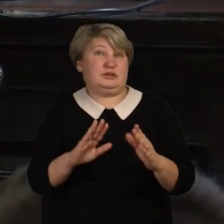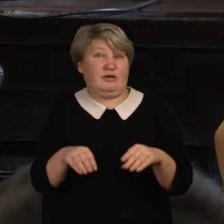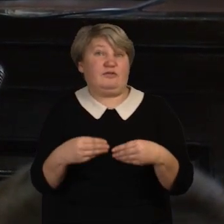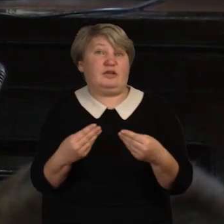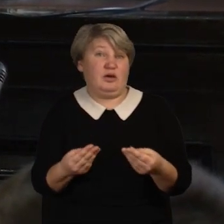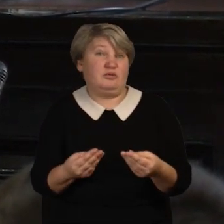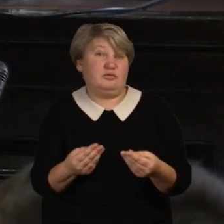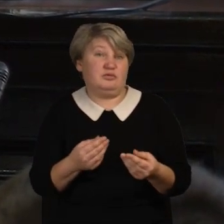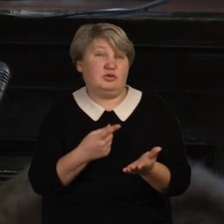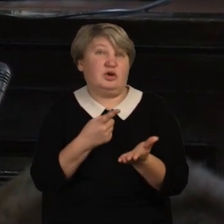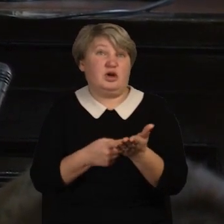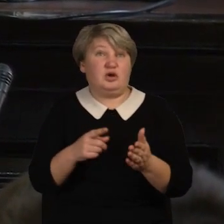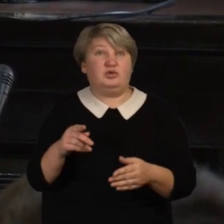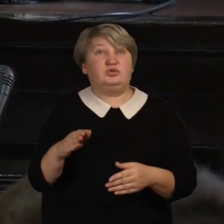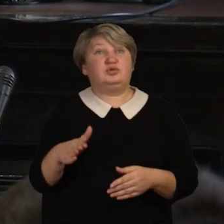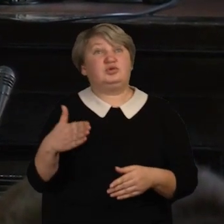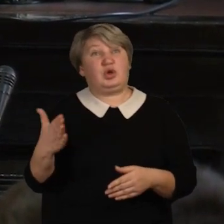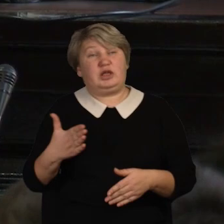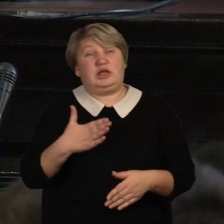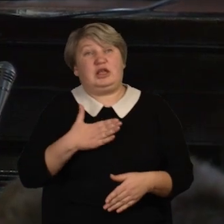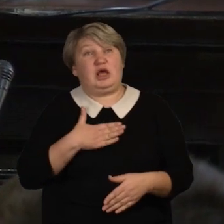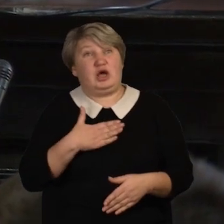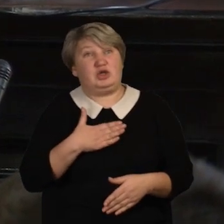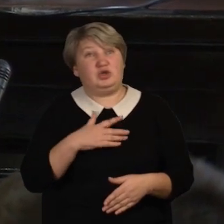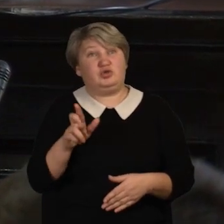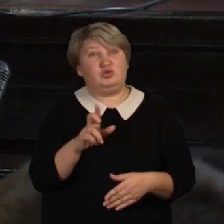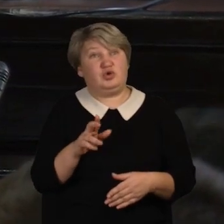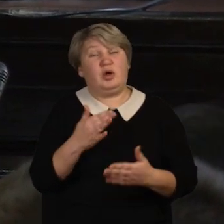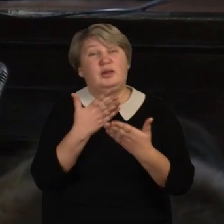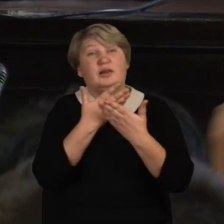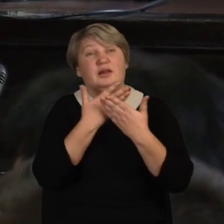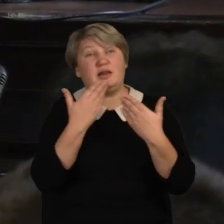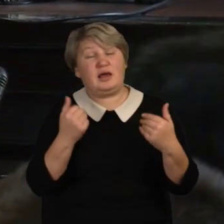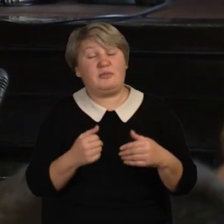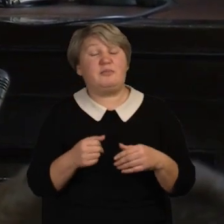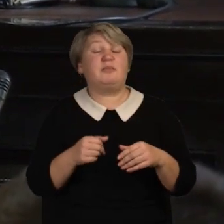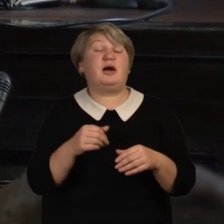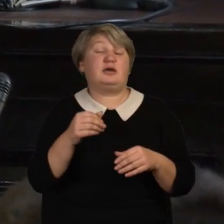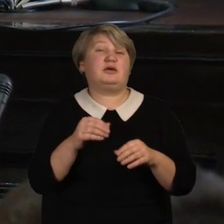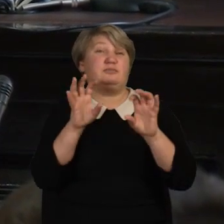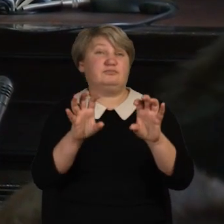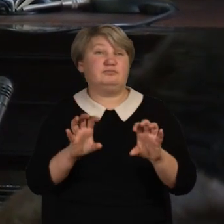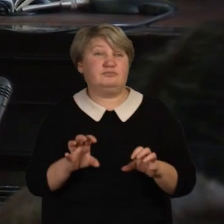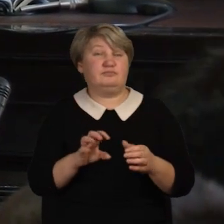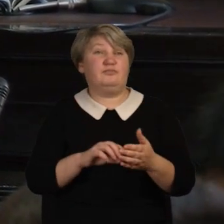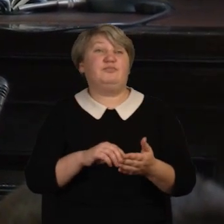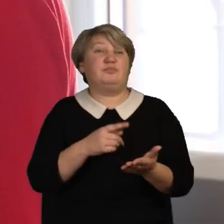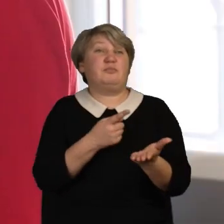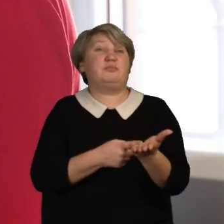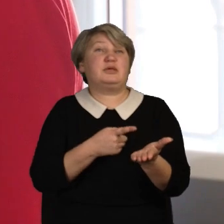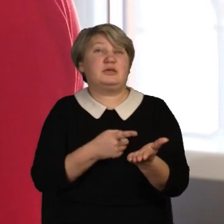стверджувати стороні апелянта, тобто нашій стороні, що відсутні будь-які праві підстави для витребування таких квартир у сім'ї